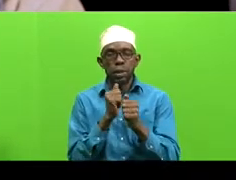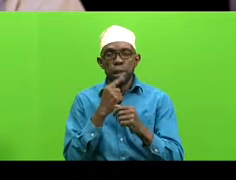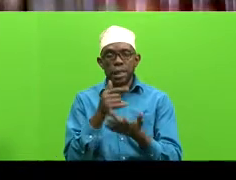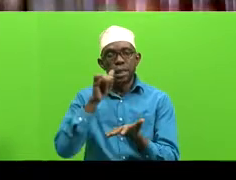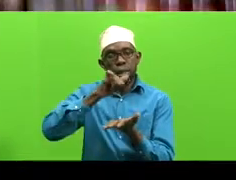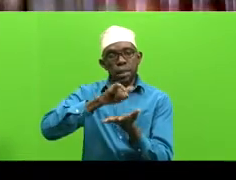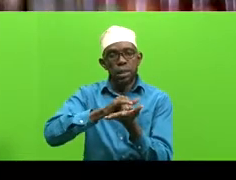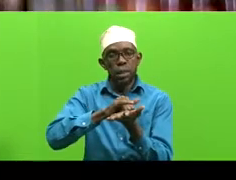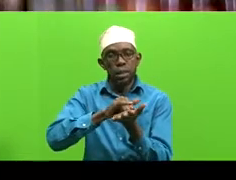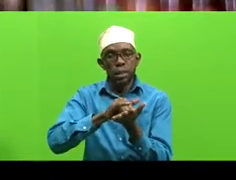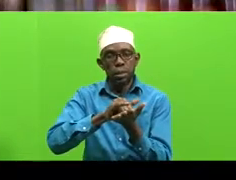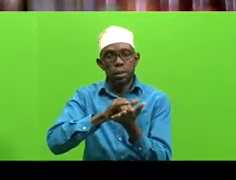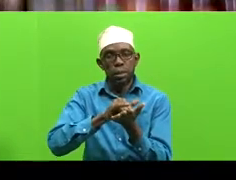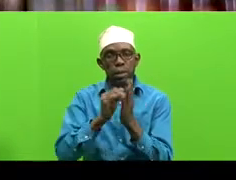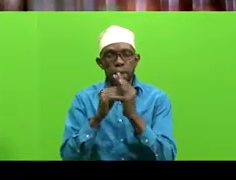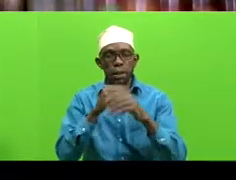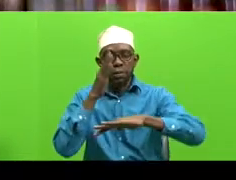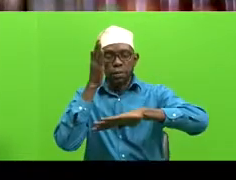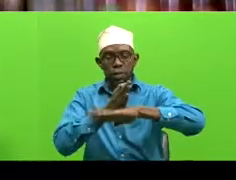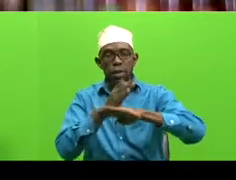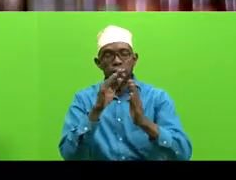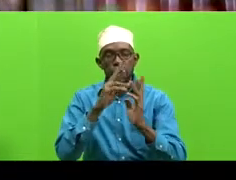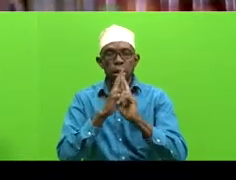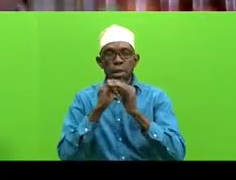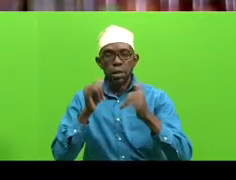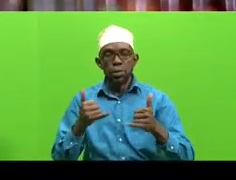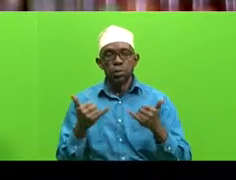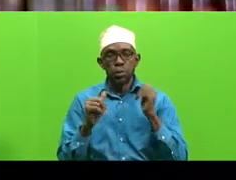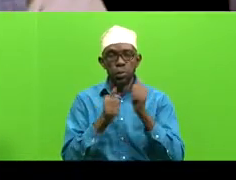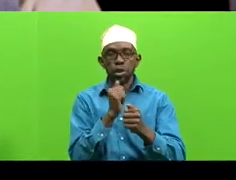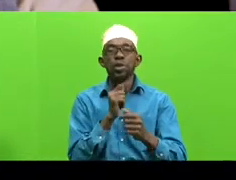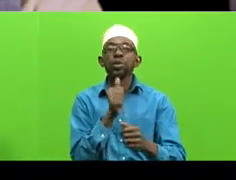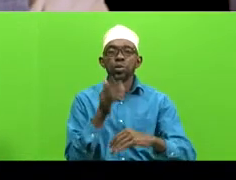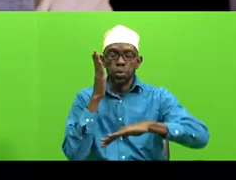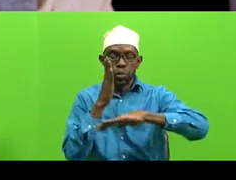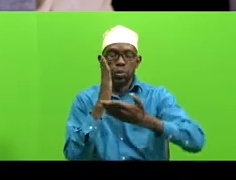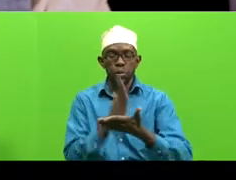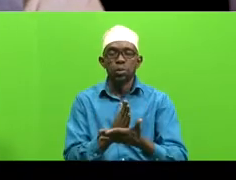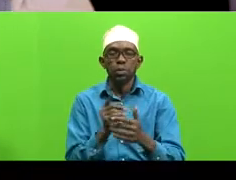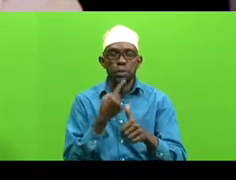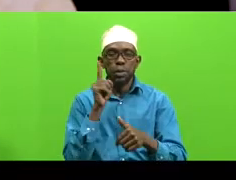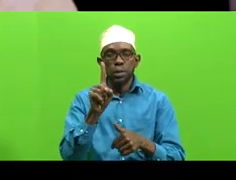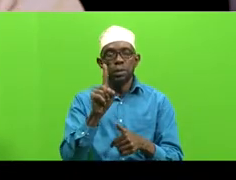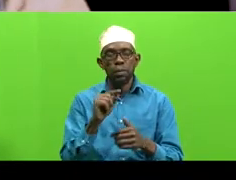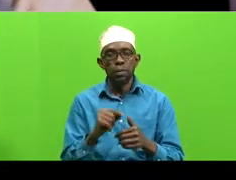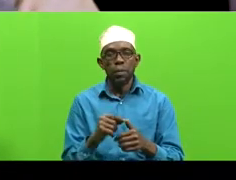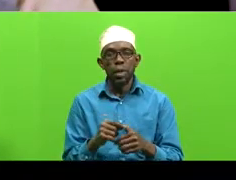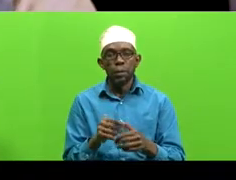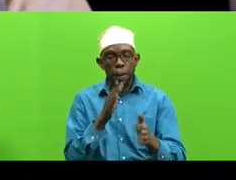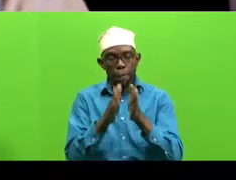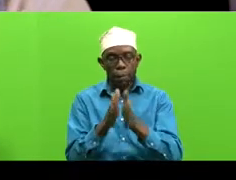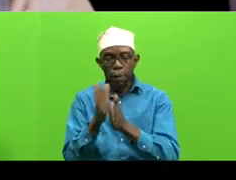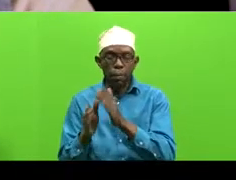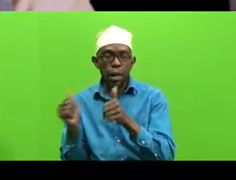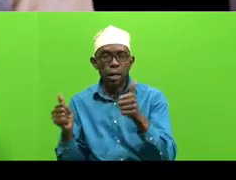hivyo kwa kimombo fake news, ni habari ambazo si za kweli kwanza, bila kupamba pamba